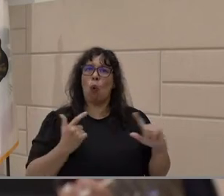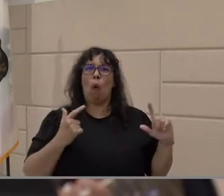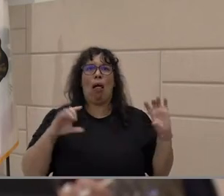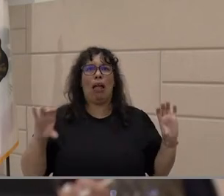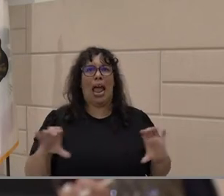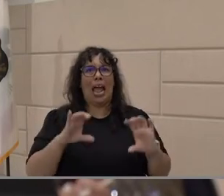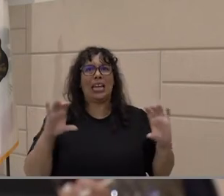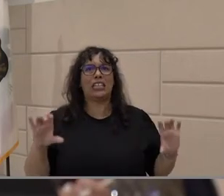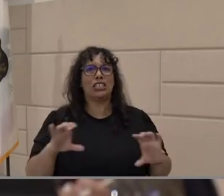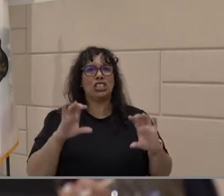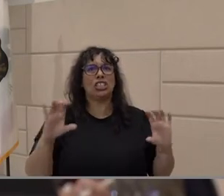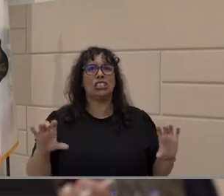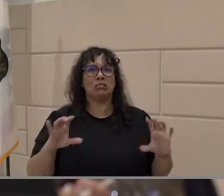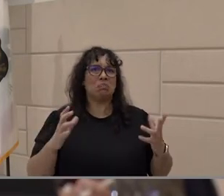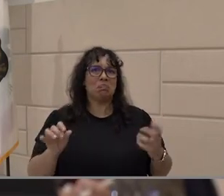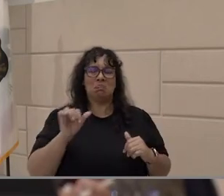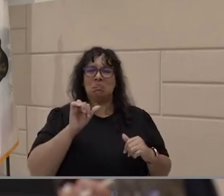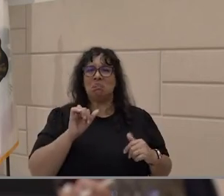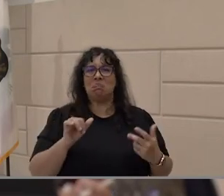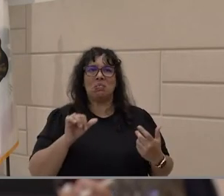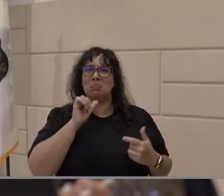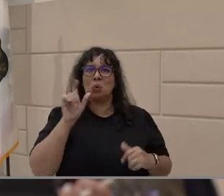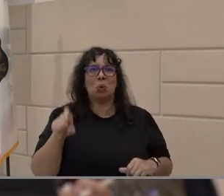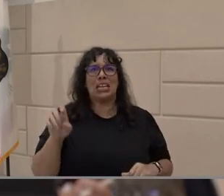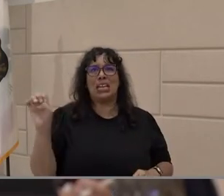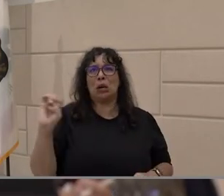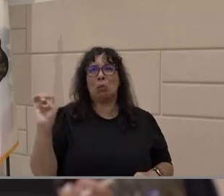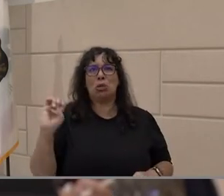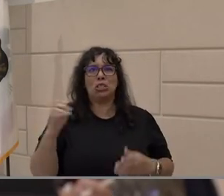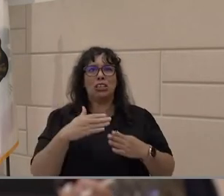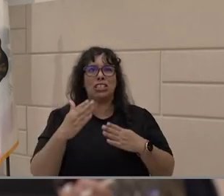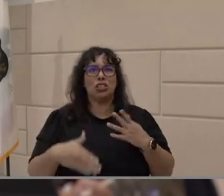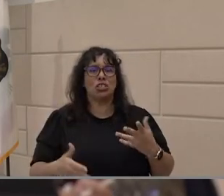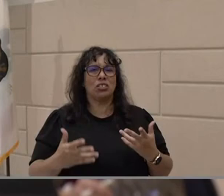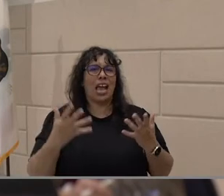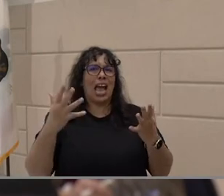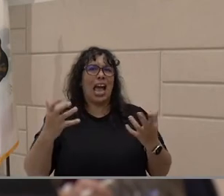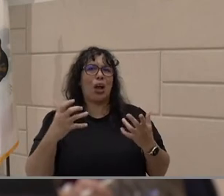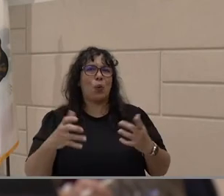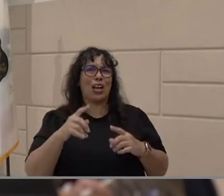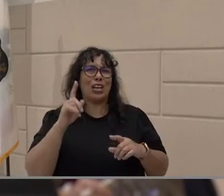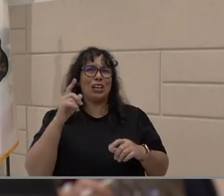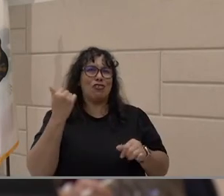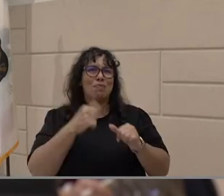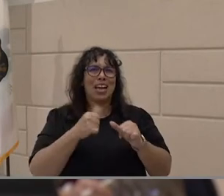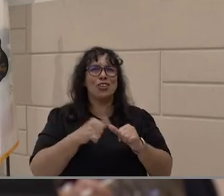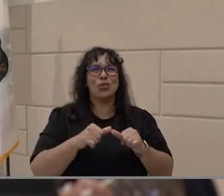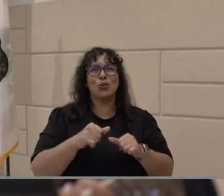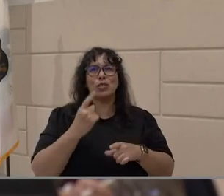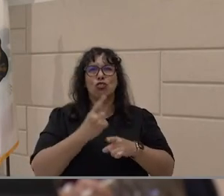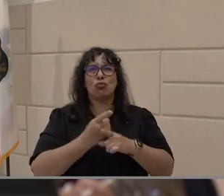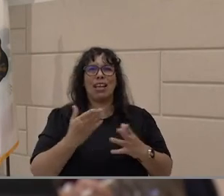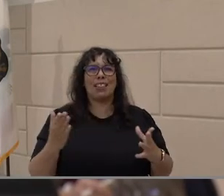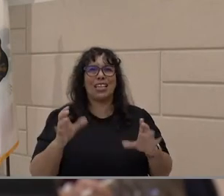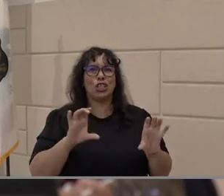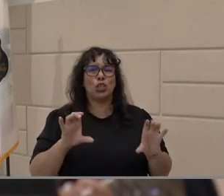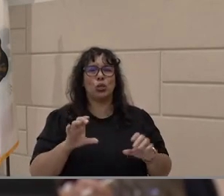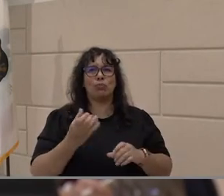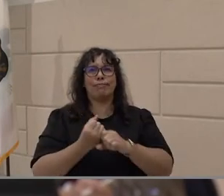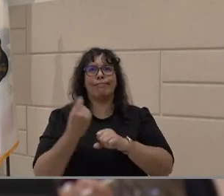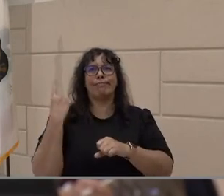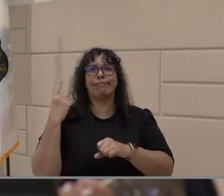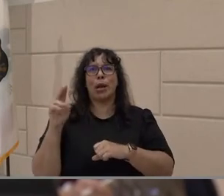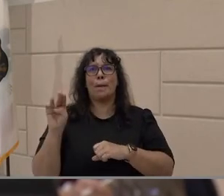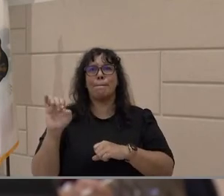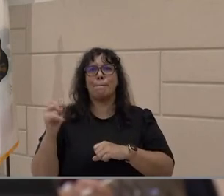ស់មនុស្សទូទៅគឺដូច្នេះឡើយនឹងអាចមានអ្វីជាអសន្នទេចង់នេះគឺជារឿងដែល